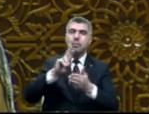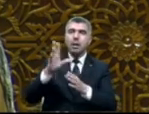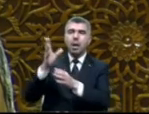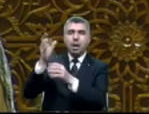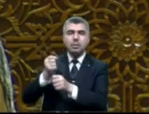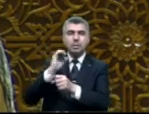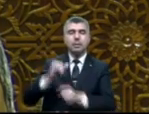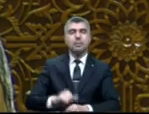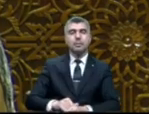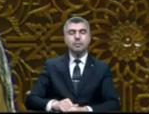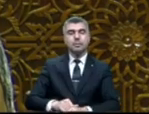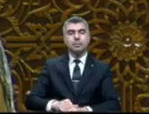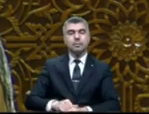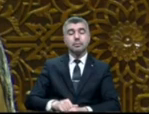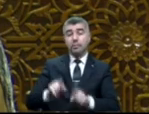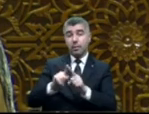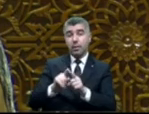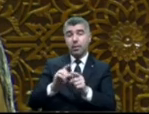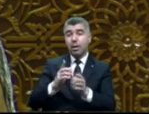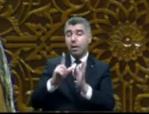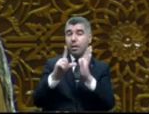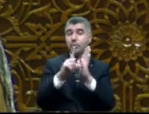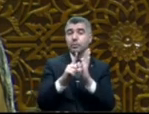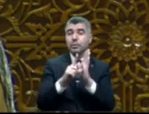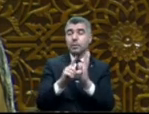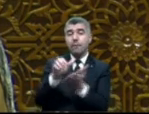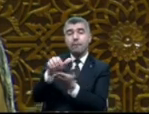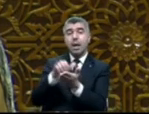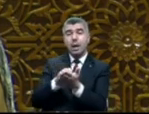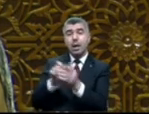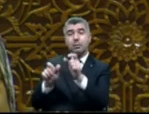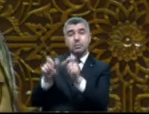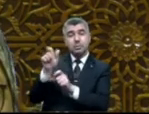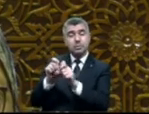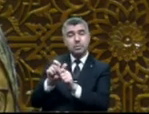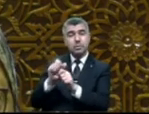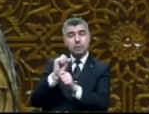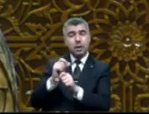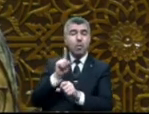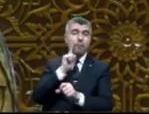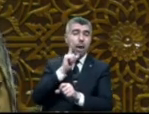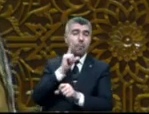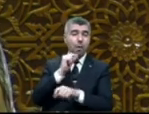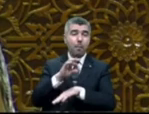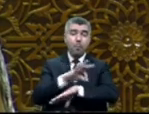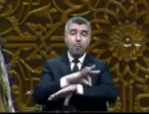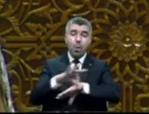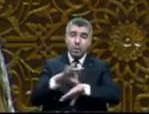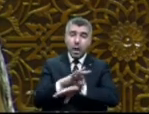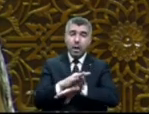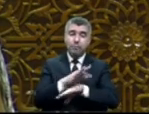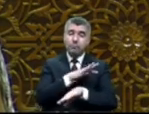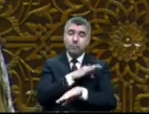نصره الله، وحرصا منا على حماية حقوق الطبقة الشغيلة بالقطاع الفلاحي، حقوق طبقة رجال والنساء